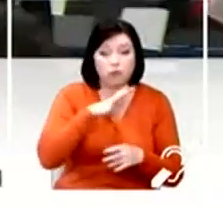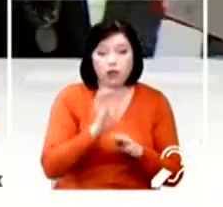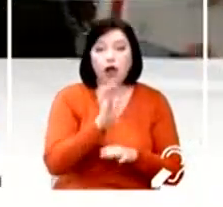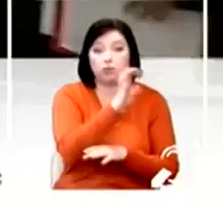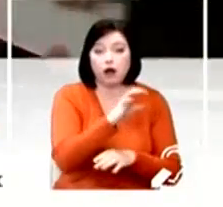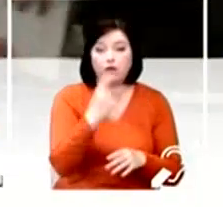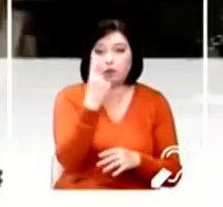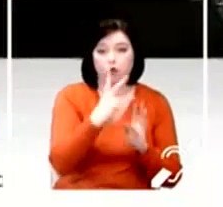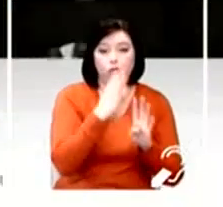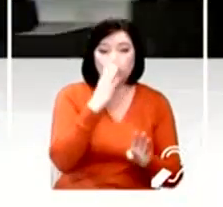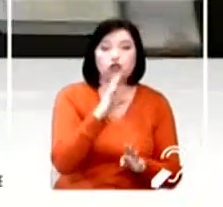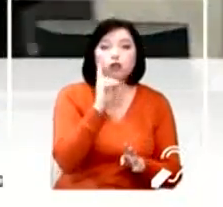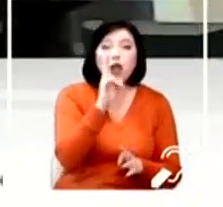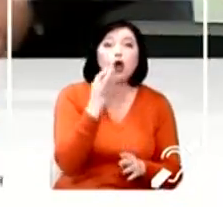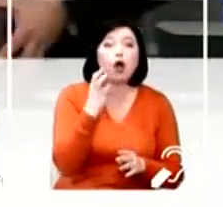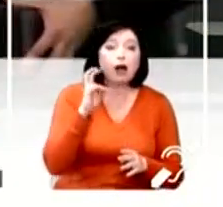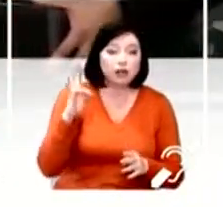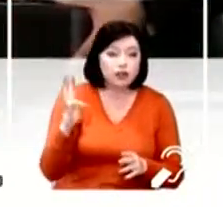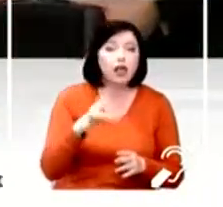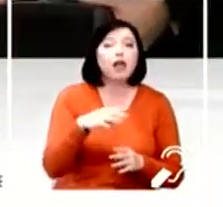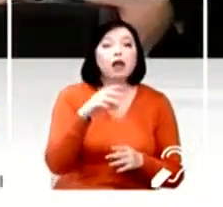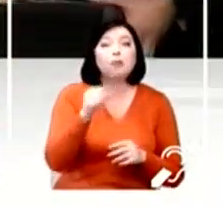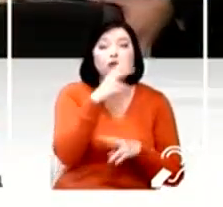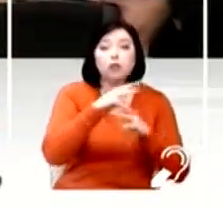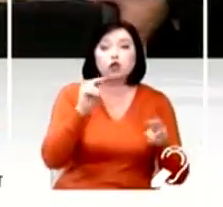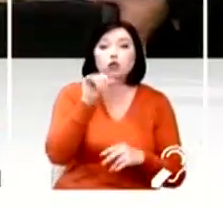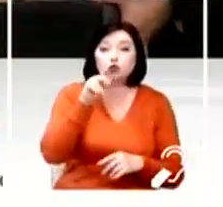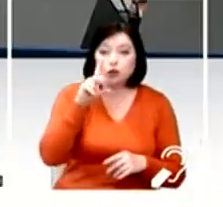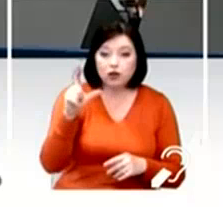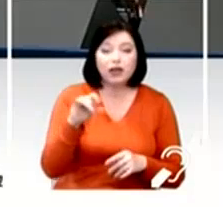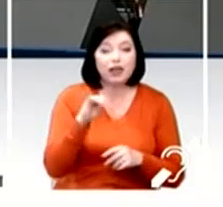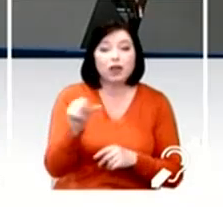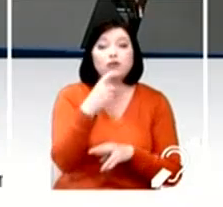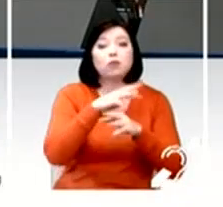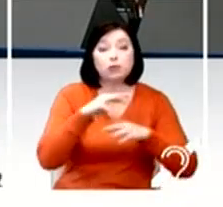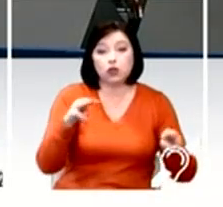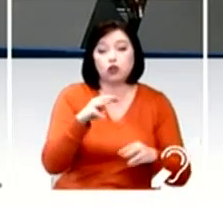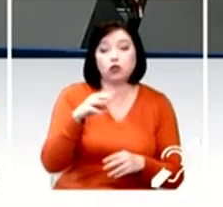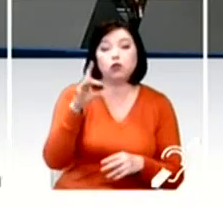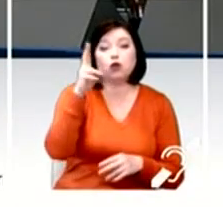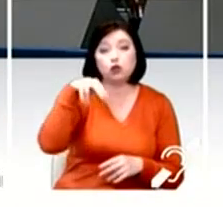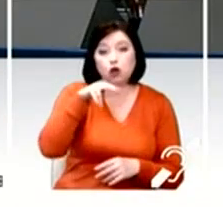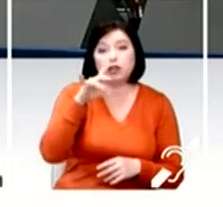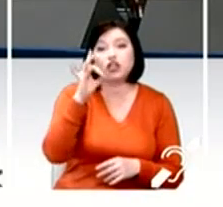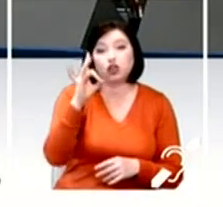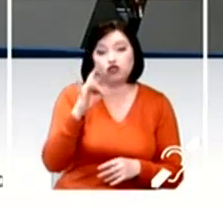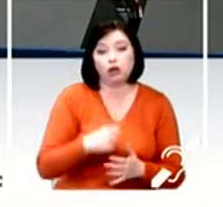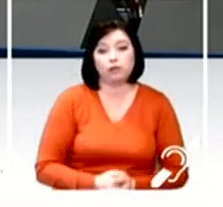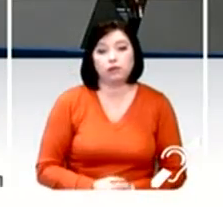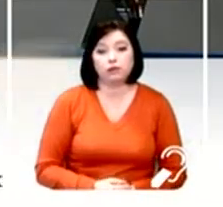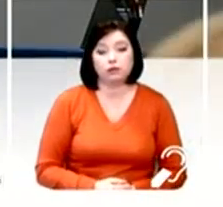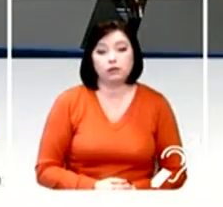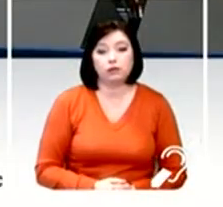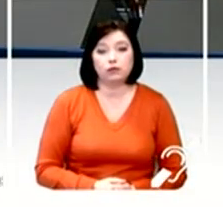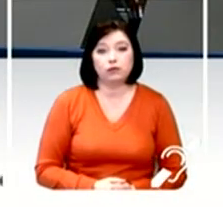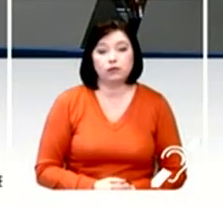președintelui României, Klaus Iohannis, prim-ministrul Nicolae Ciucă, dar și premierului Republicii Moldova, Dorin Recean.